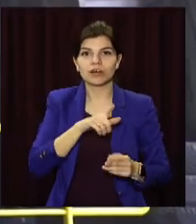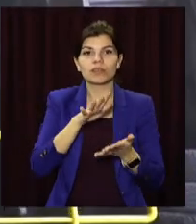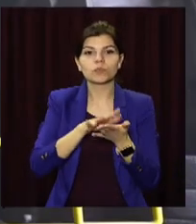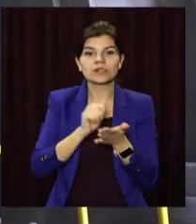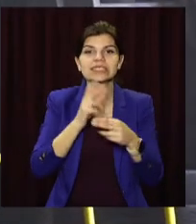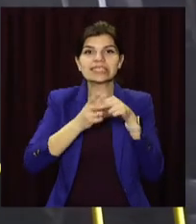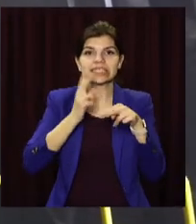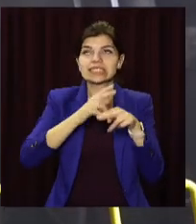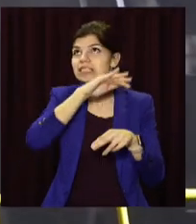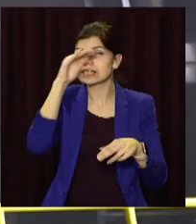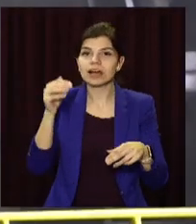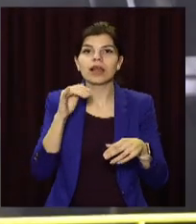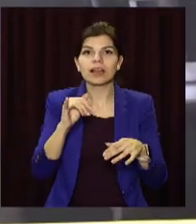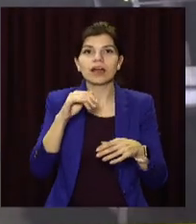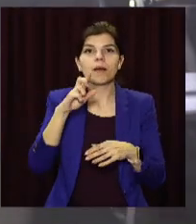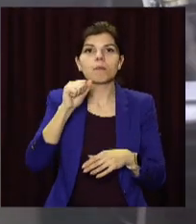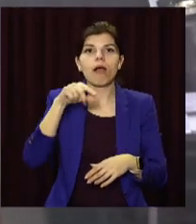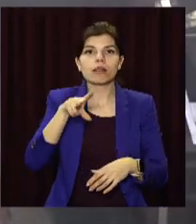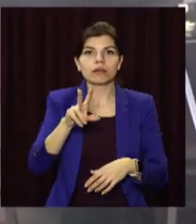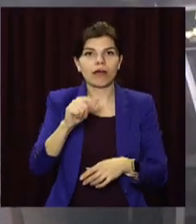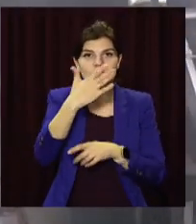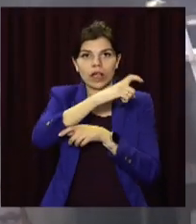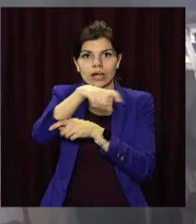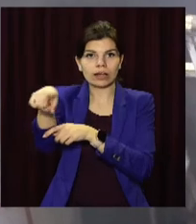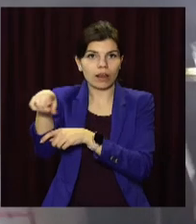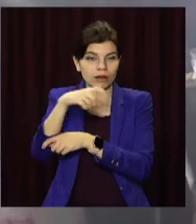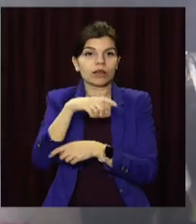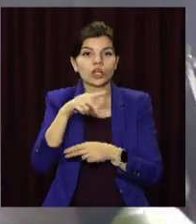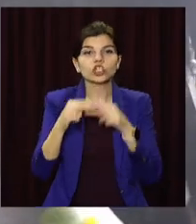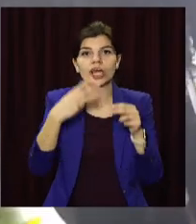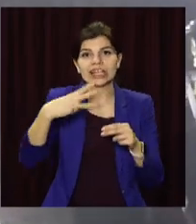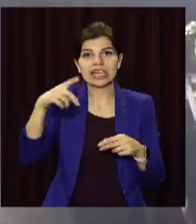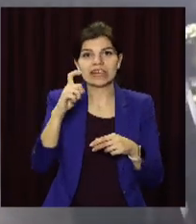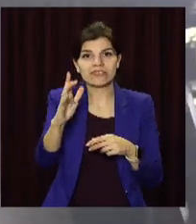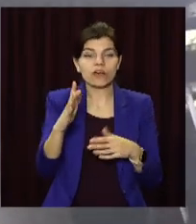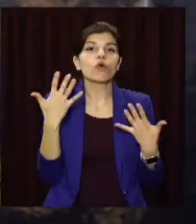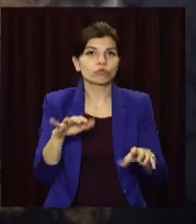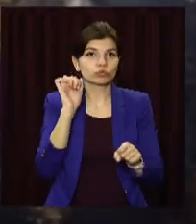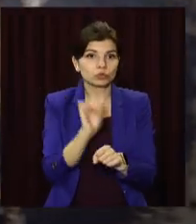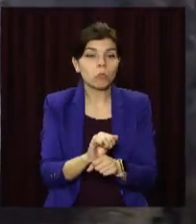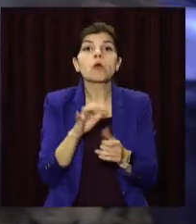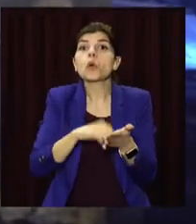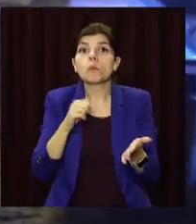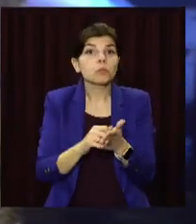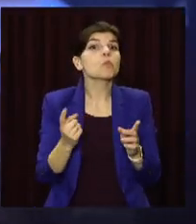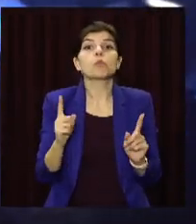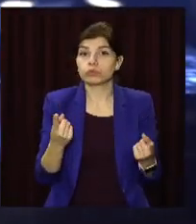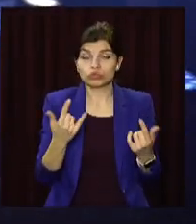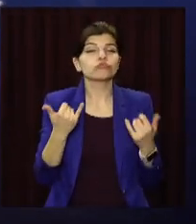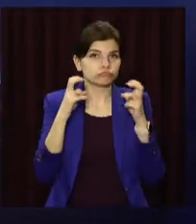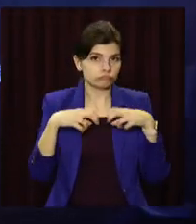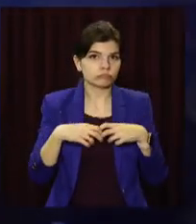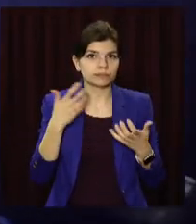металева конструкція та балковий кран. Пожежу ліквідували через півгодини, однак що саме стало її причиною,